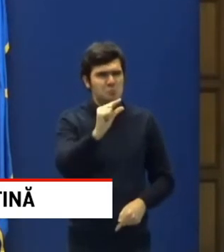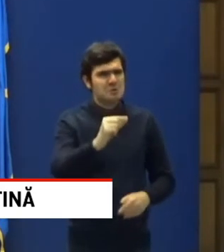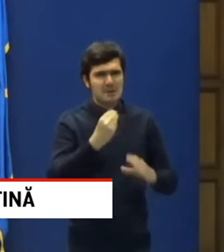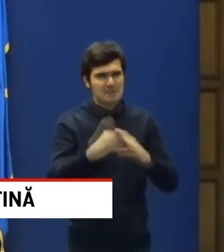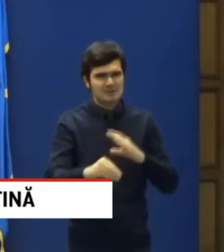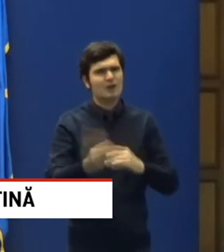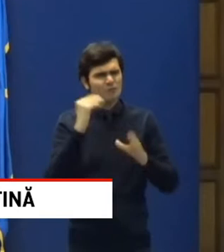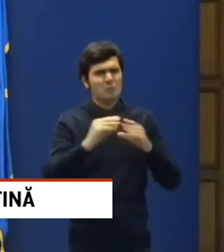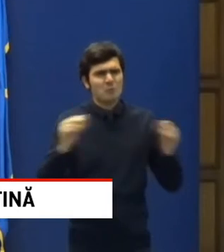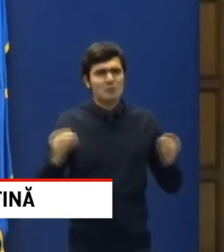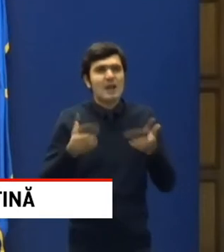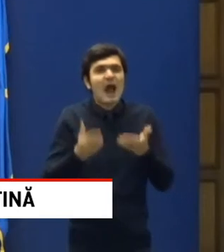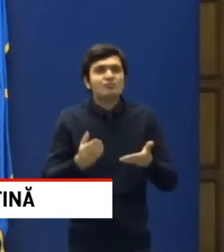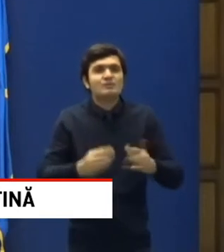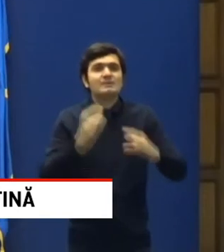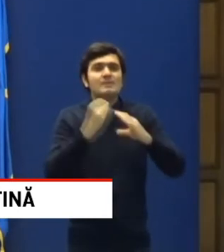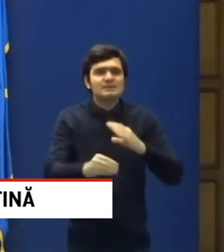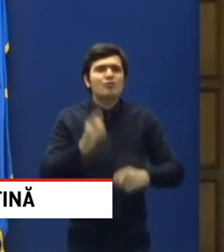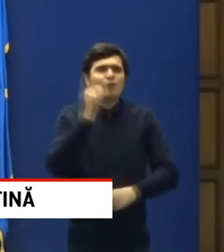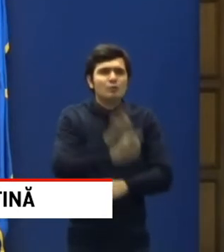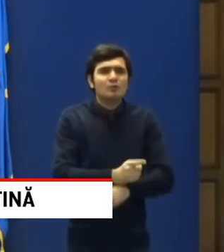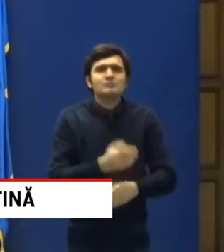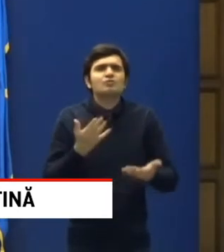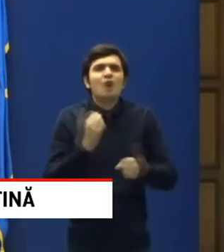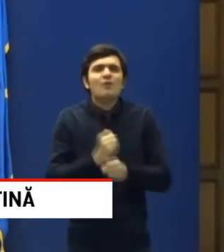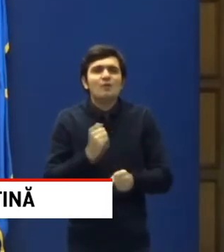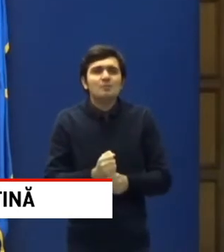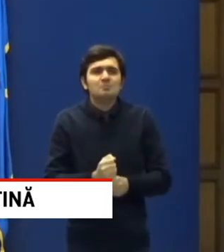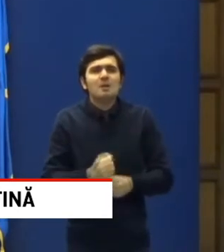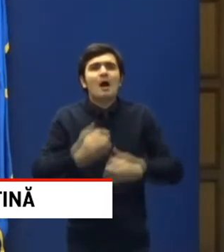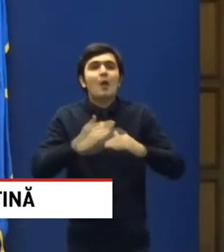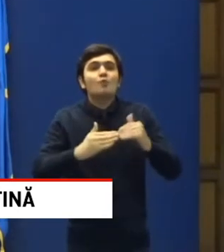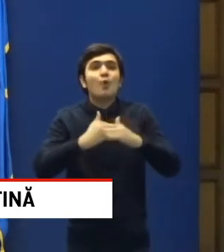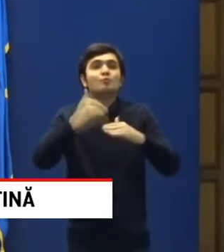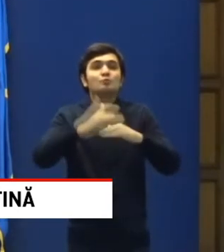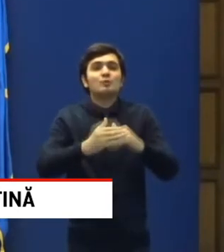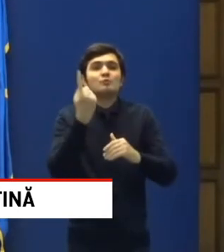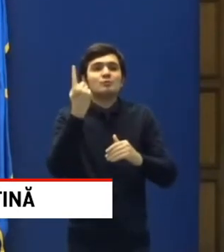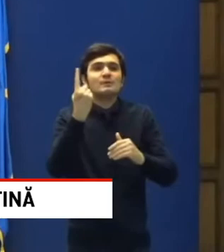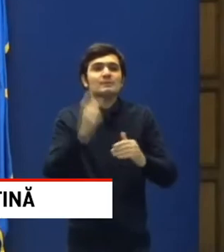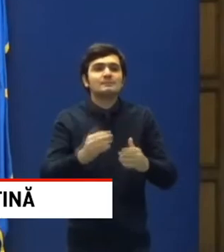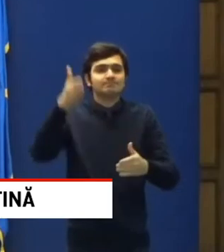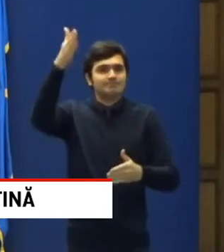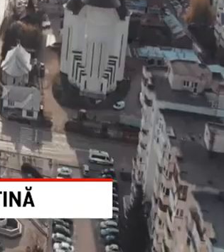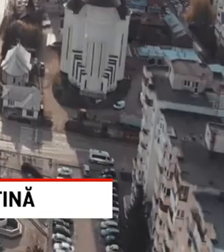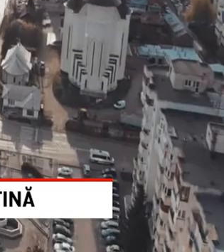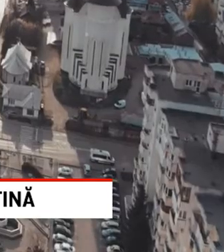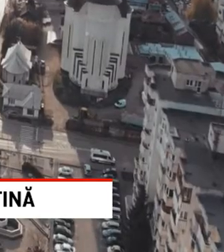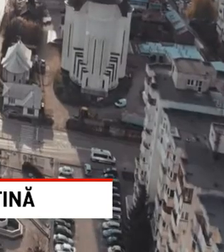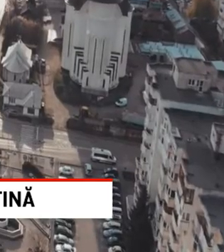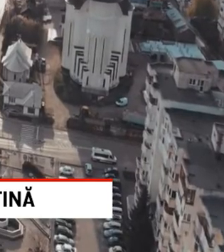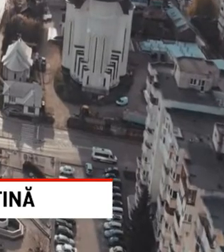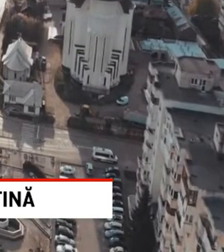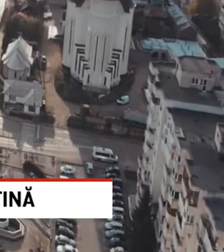altceva decât să consolideze acest zid împotriva unui inamic,